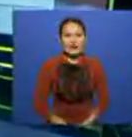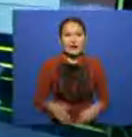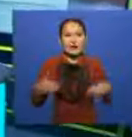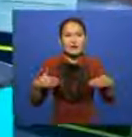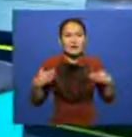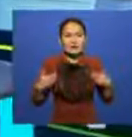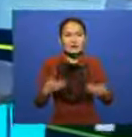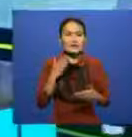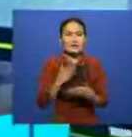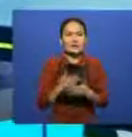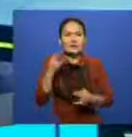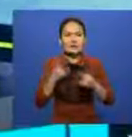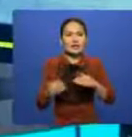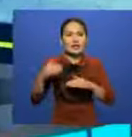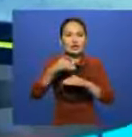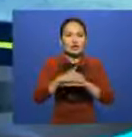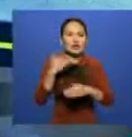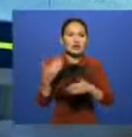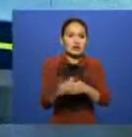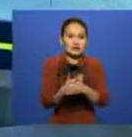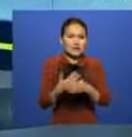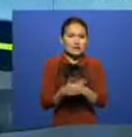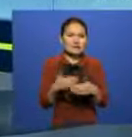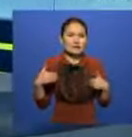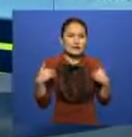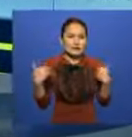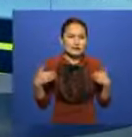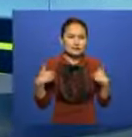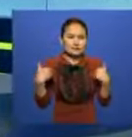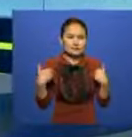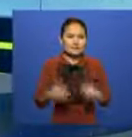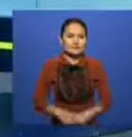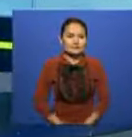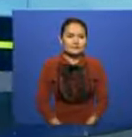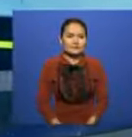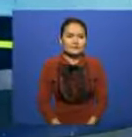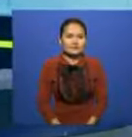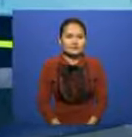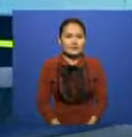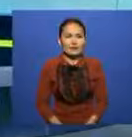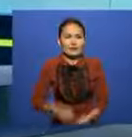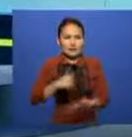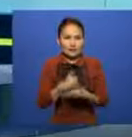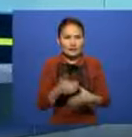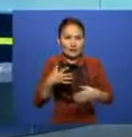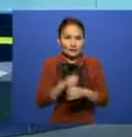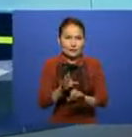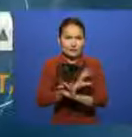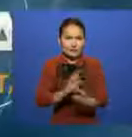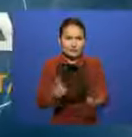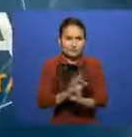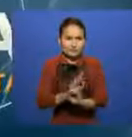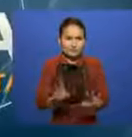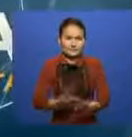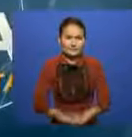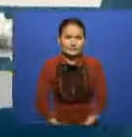Assalamu alaikum. Tikelay efirde keşki jaŋalıklar men Ghani Ötepbayoğlu jäne surda audarmaşı Samaljan Temir. Alda köretindäriňiz.